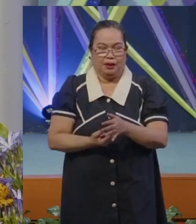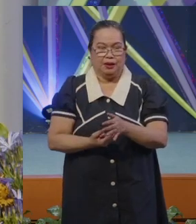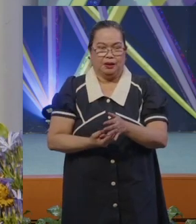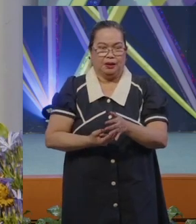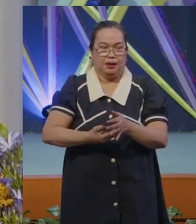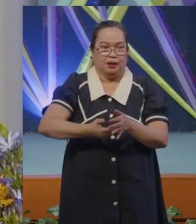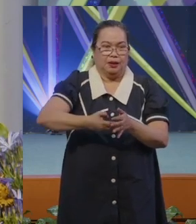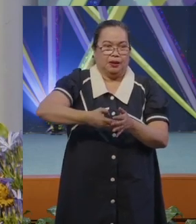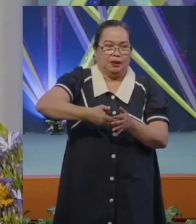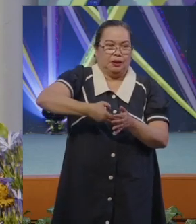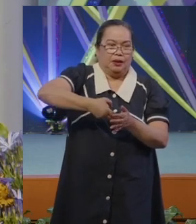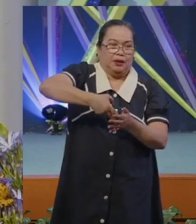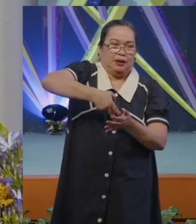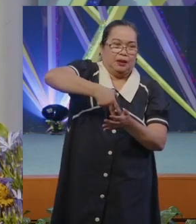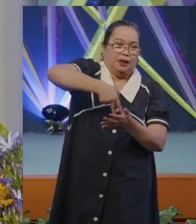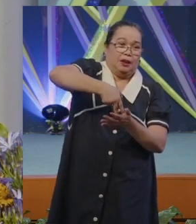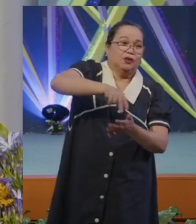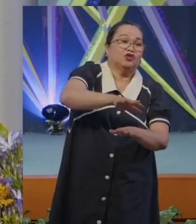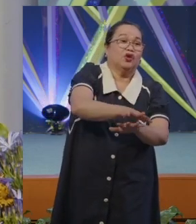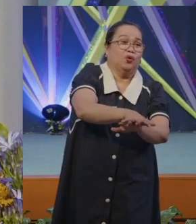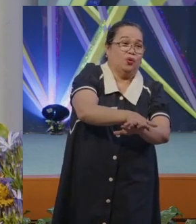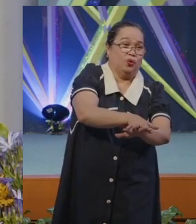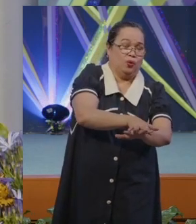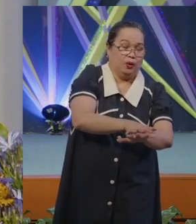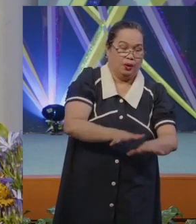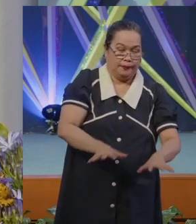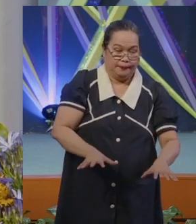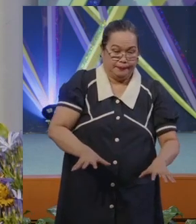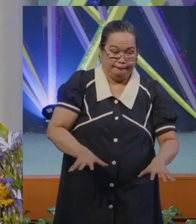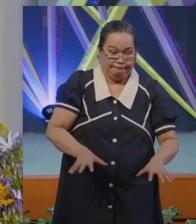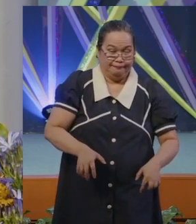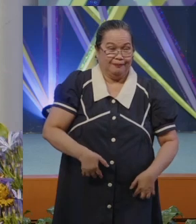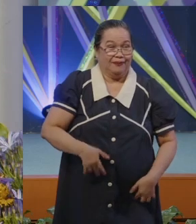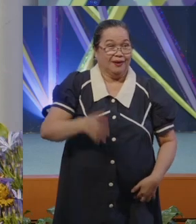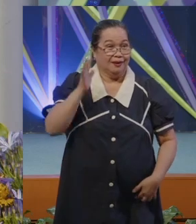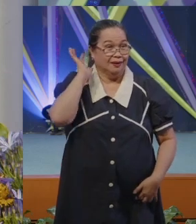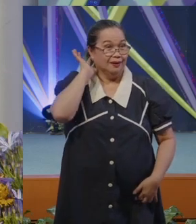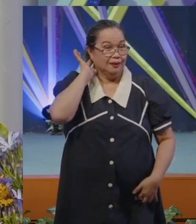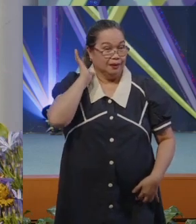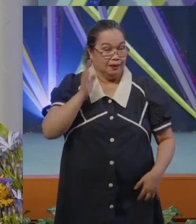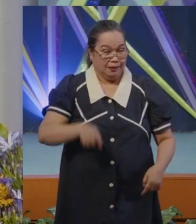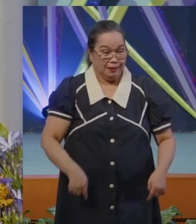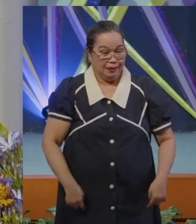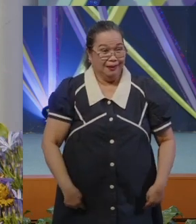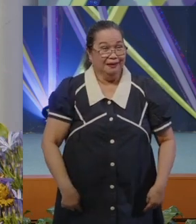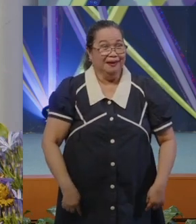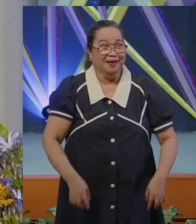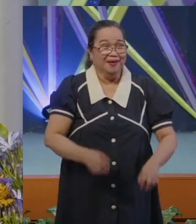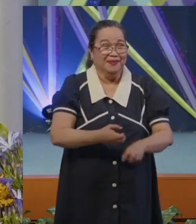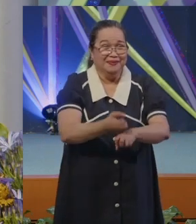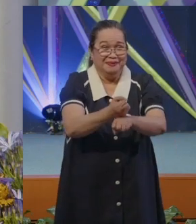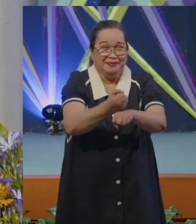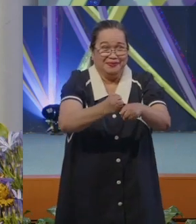motion. Tapos habang tumatayo ka, naririnig mo yung mga buto-buto mo.